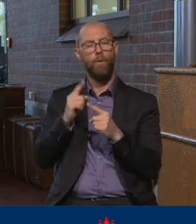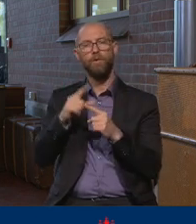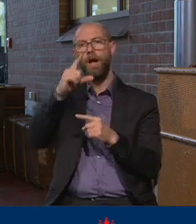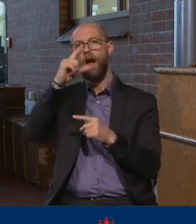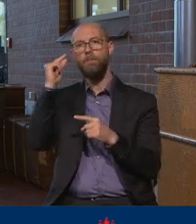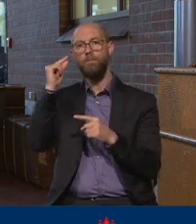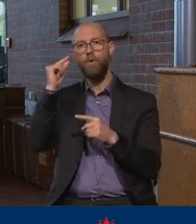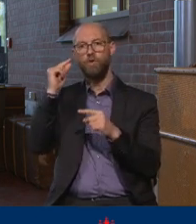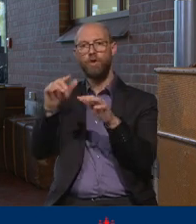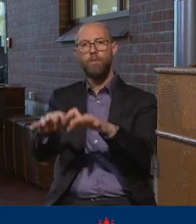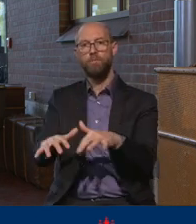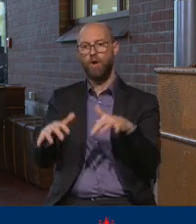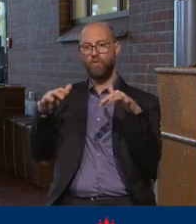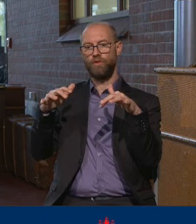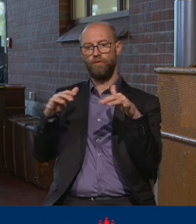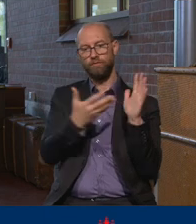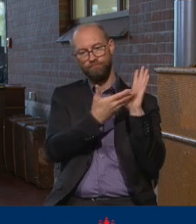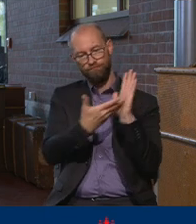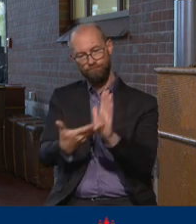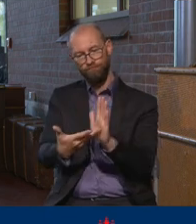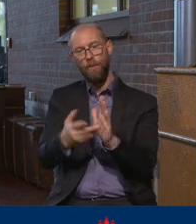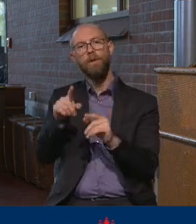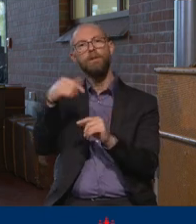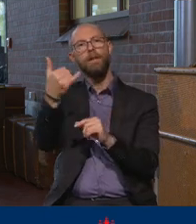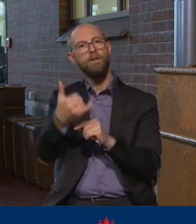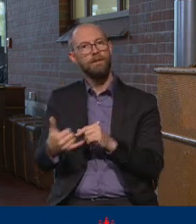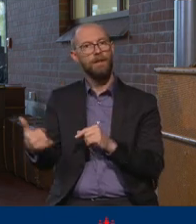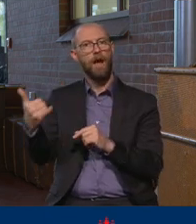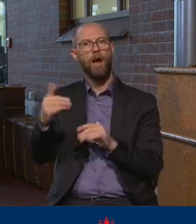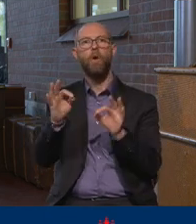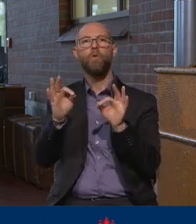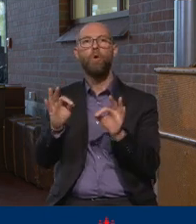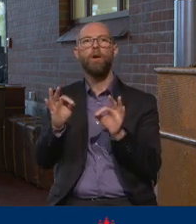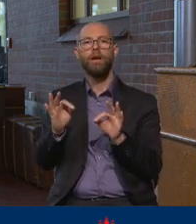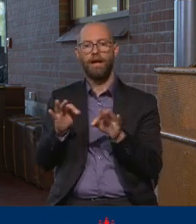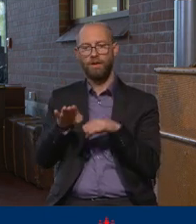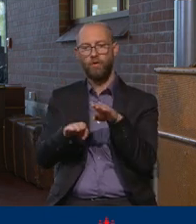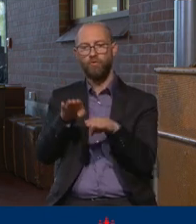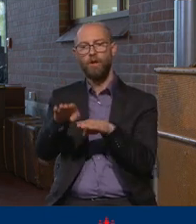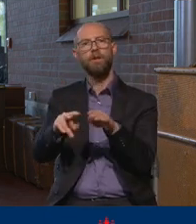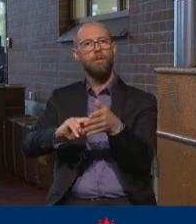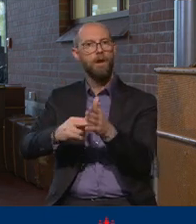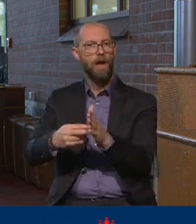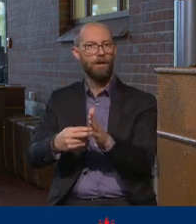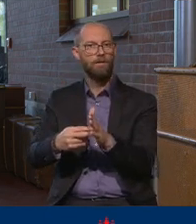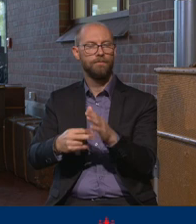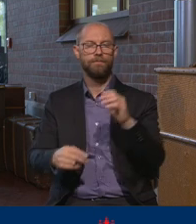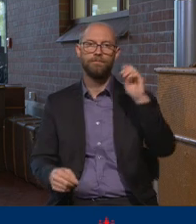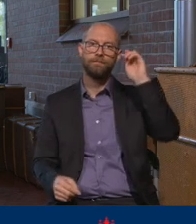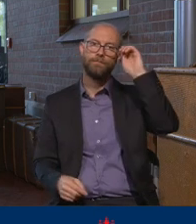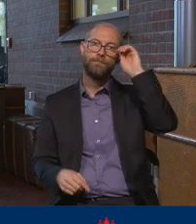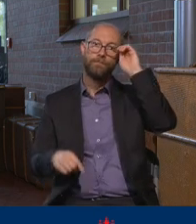ab dem kommenden jahr wollen wir konkrete schritte angehen die aller voraussicht nach unter anderem überarbeitete